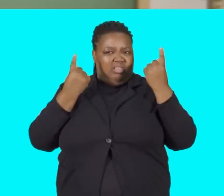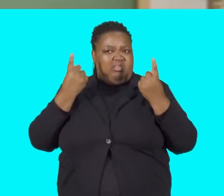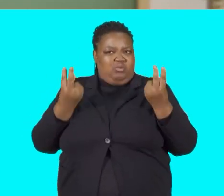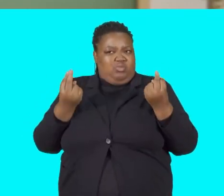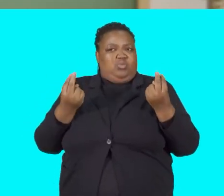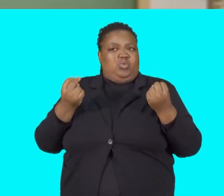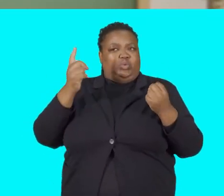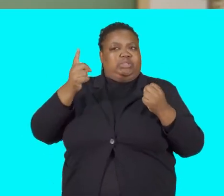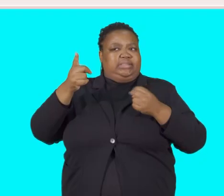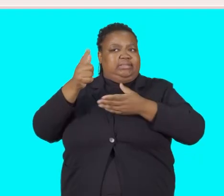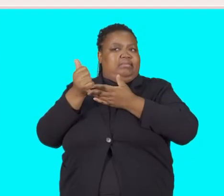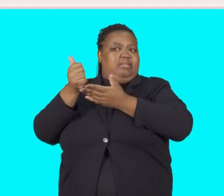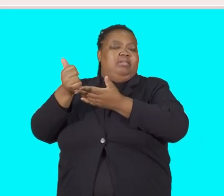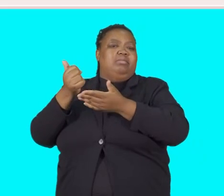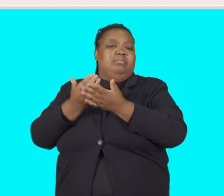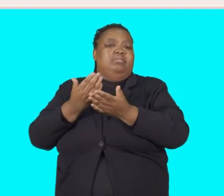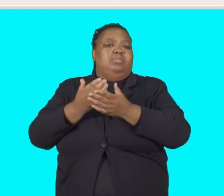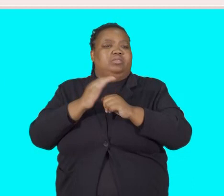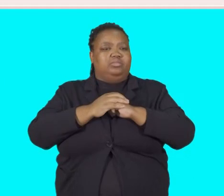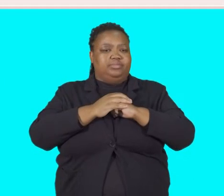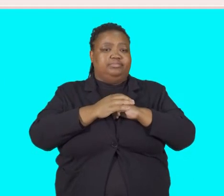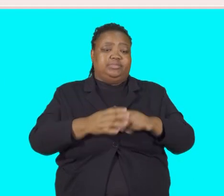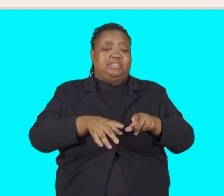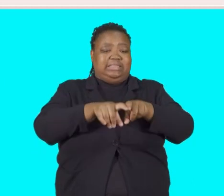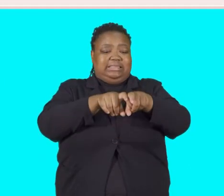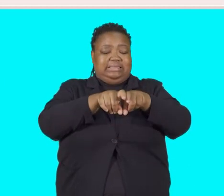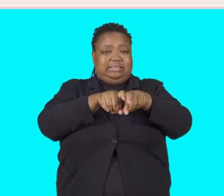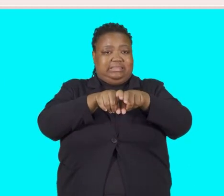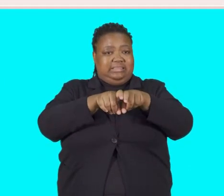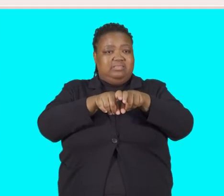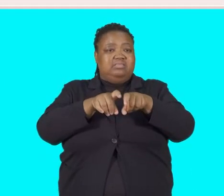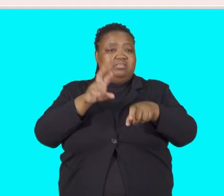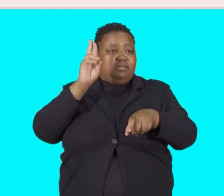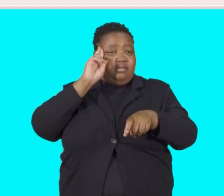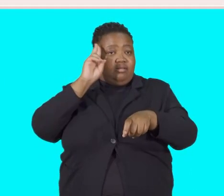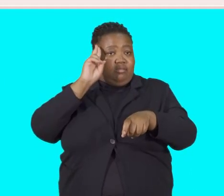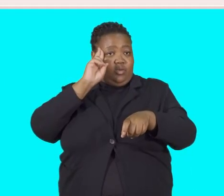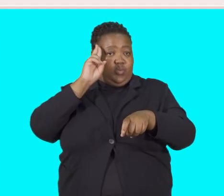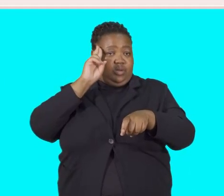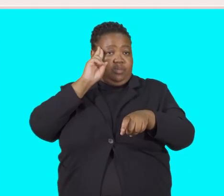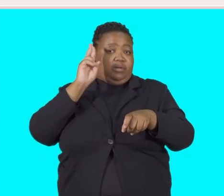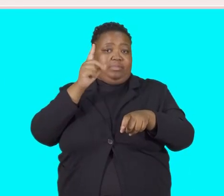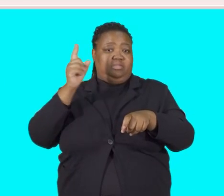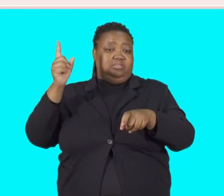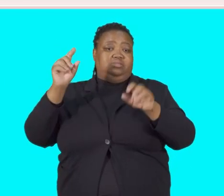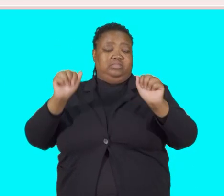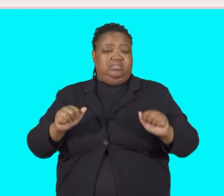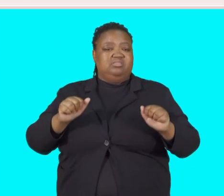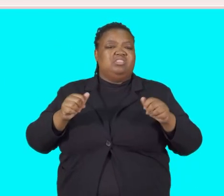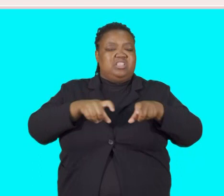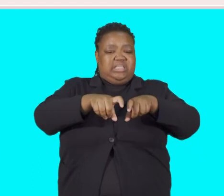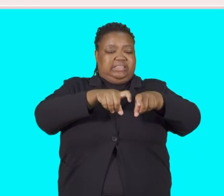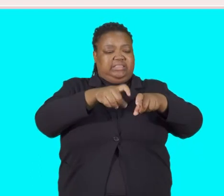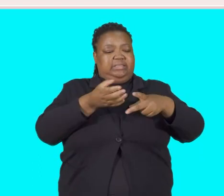kakhulu ootishala. Uhlolo. Khumbulani ke boxa bam sineendidi ezimbini zohlolo.